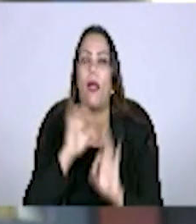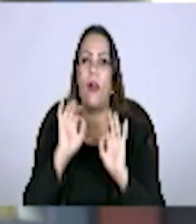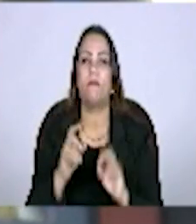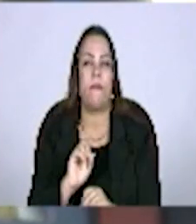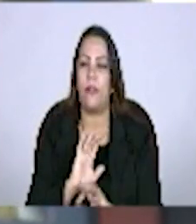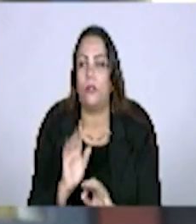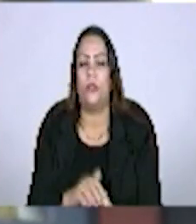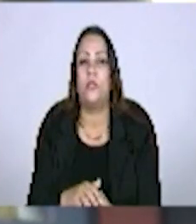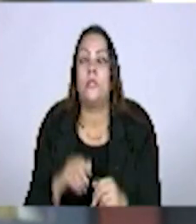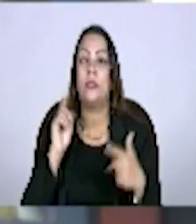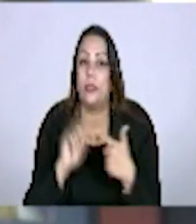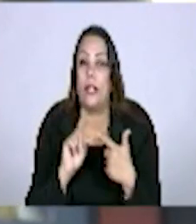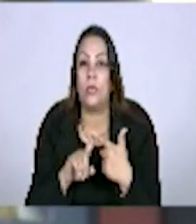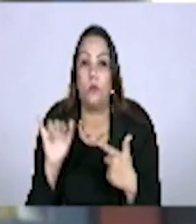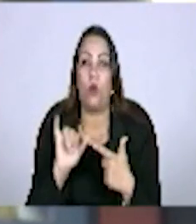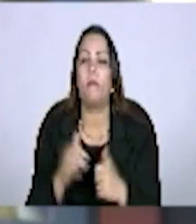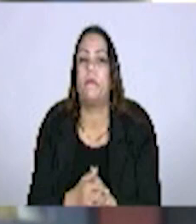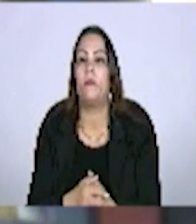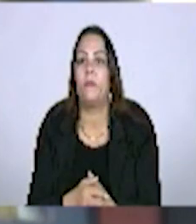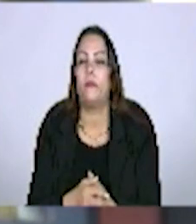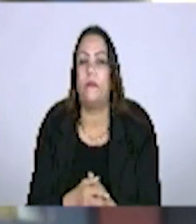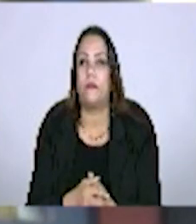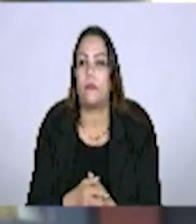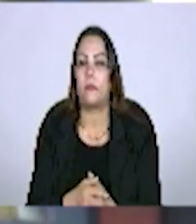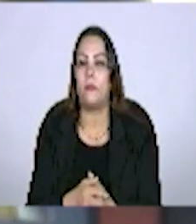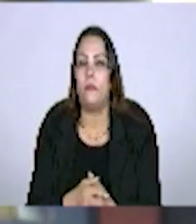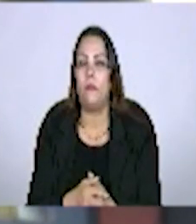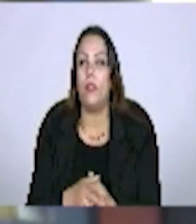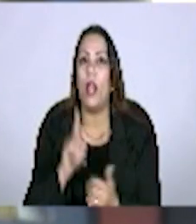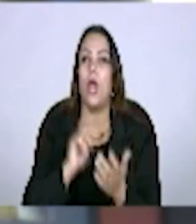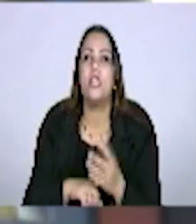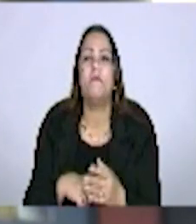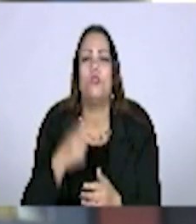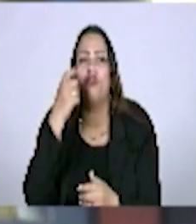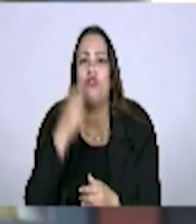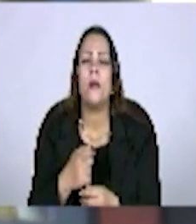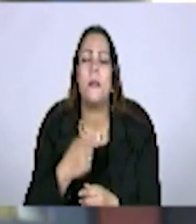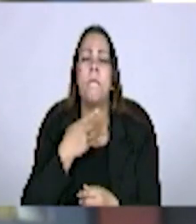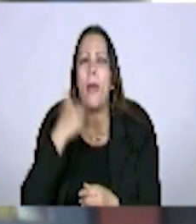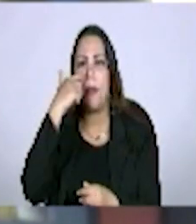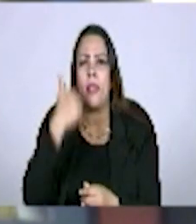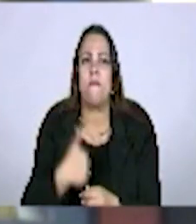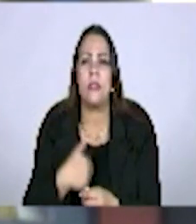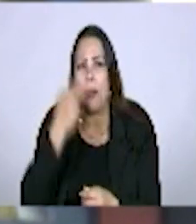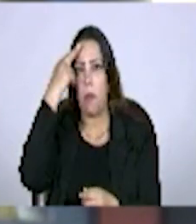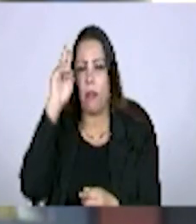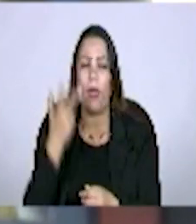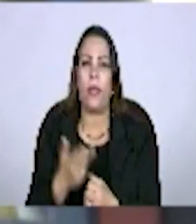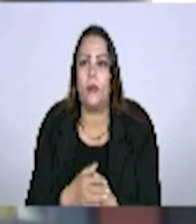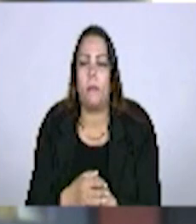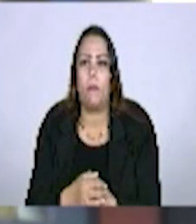بيك الامر الاني كن شخصا عزيزا يعني بمعنى الشخص العزيز ده